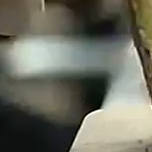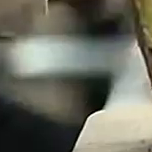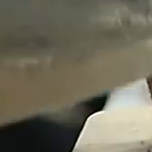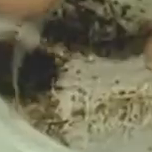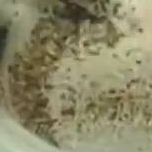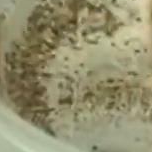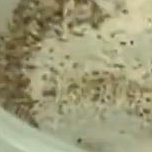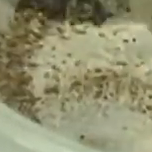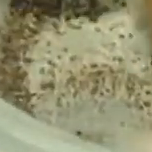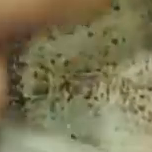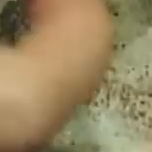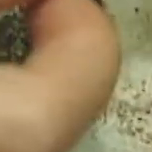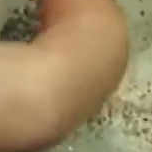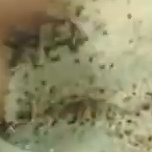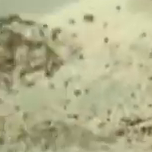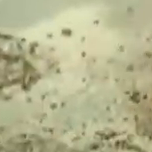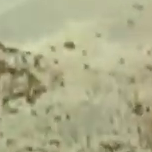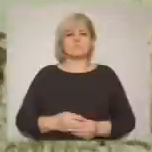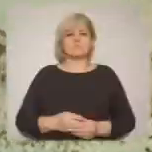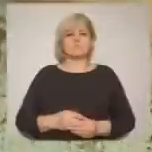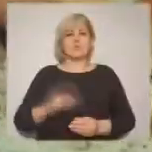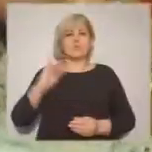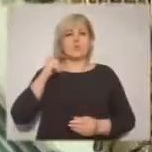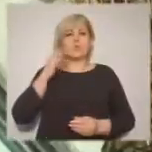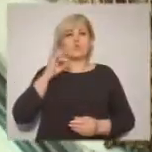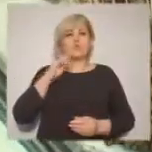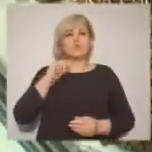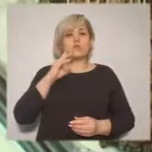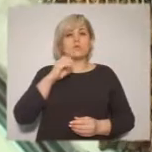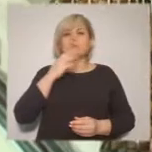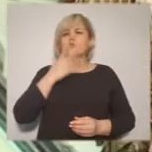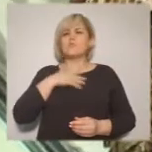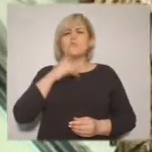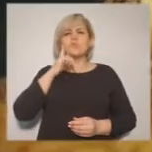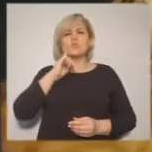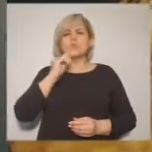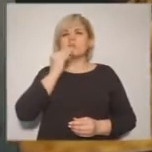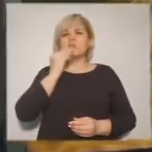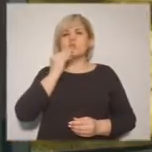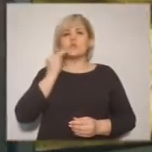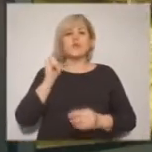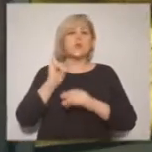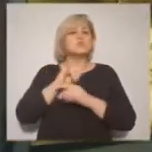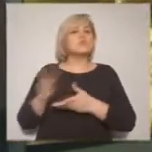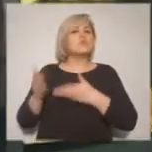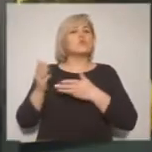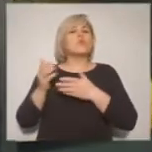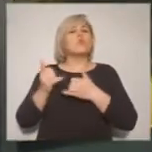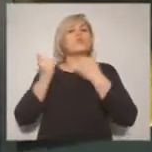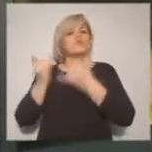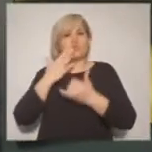Опа, опа, опа. Югорчане любят вкусно покушать. И гостей угощать тоже любят. Главное, есть